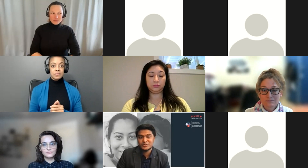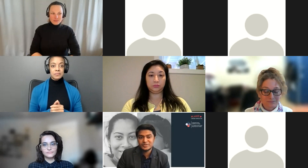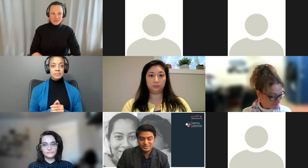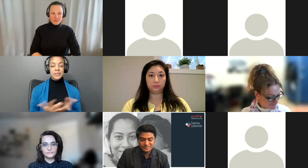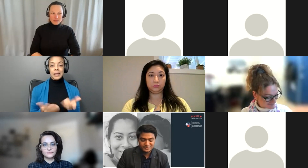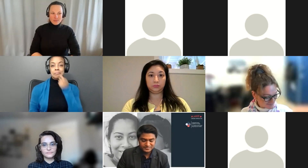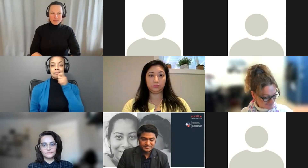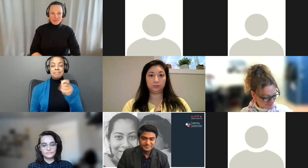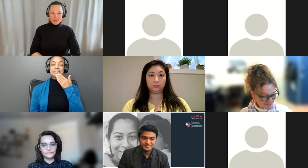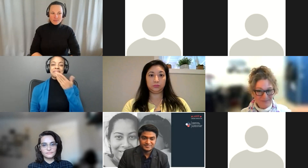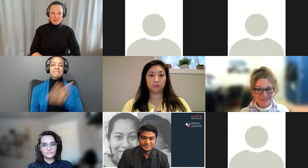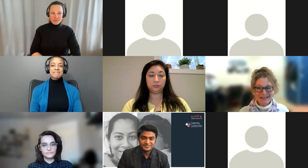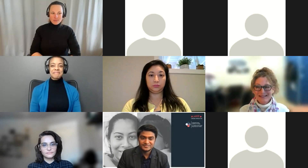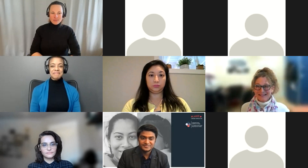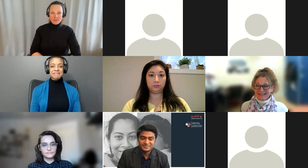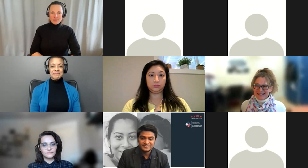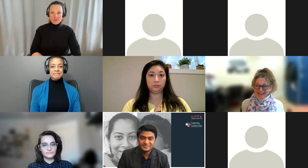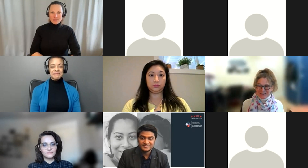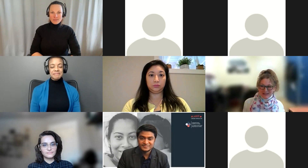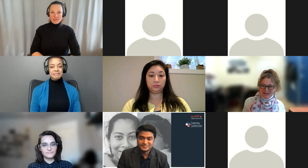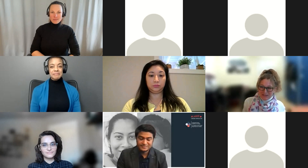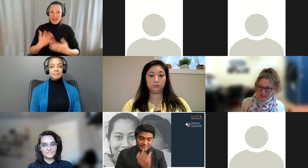Donc, et c'est tout pour le moment. Merci beaucoup.